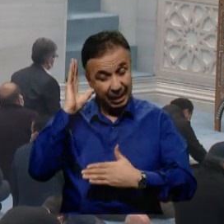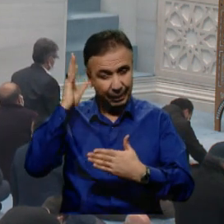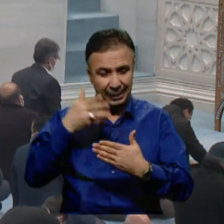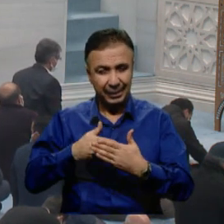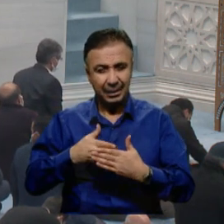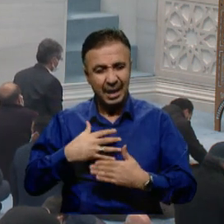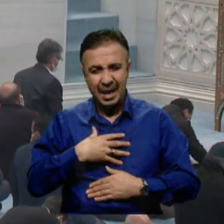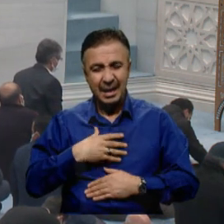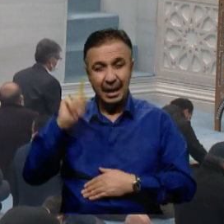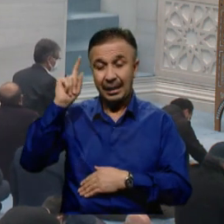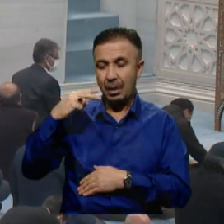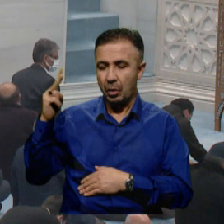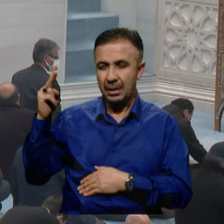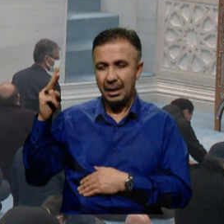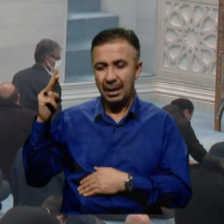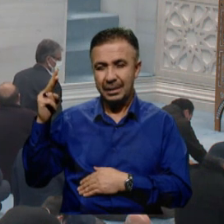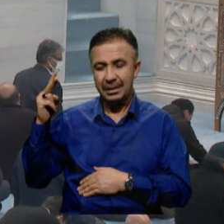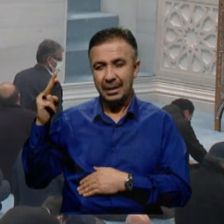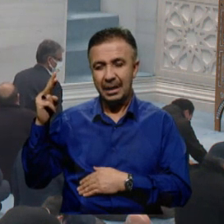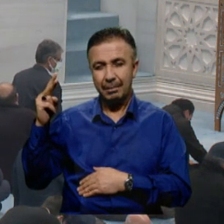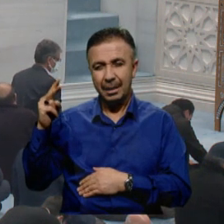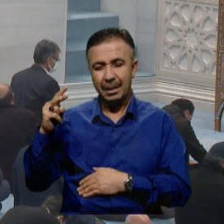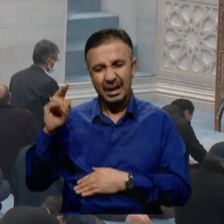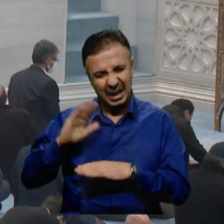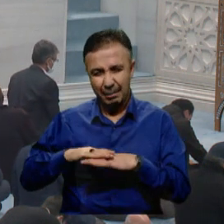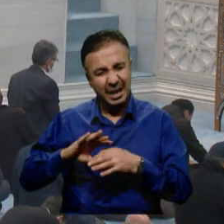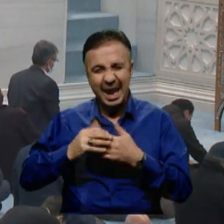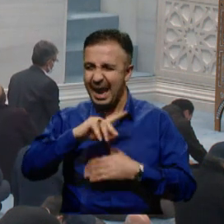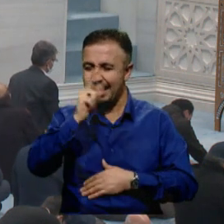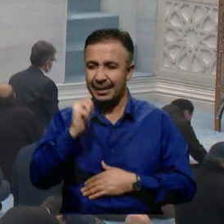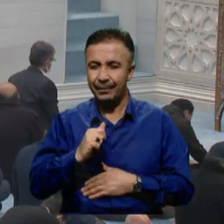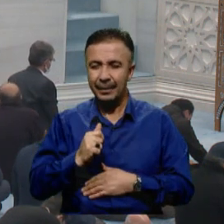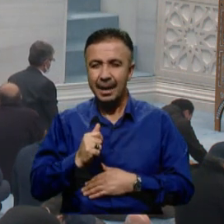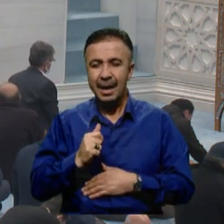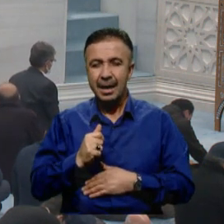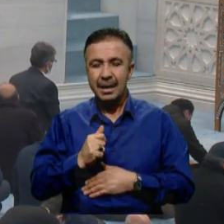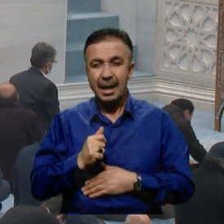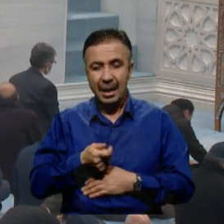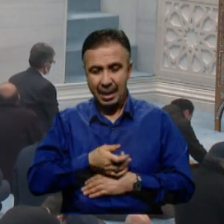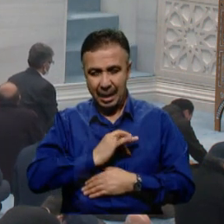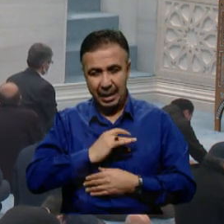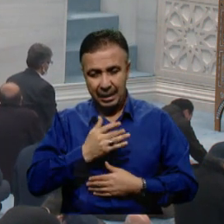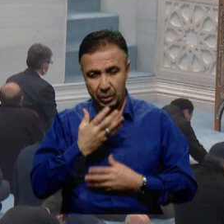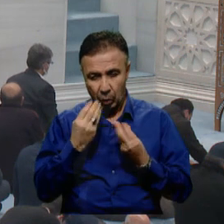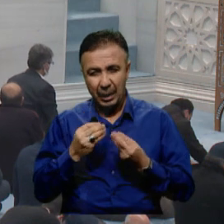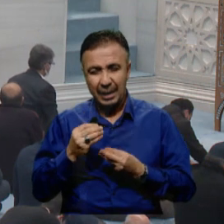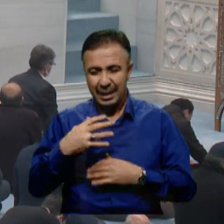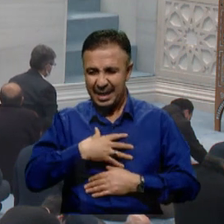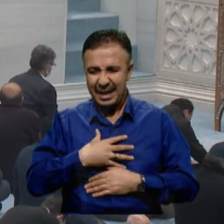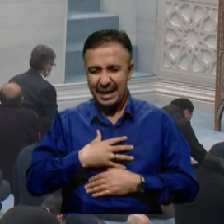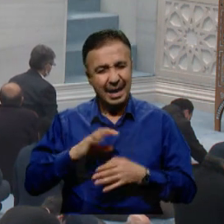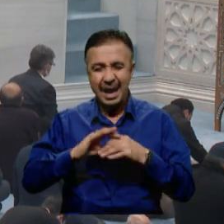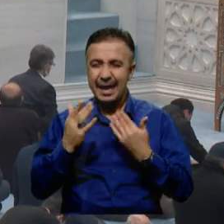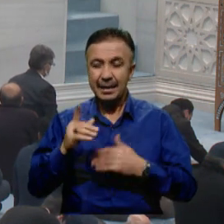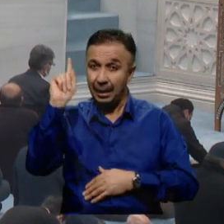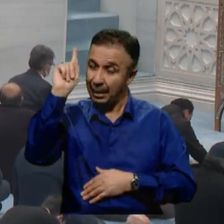Allah'a has kılmak nedir değerli kardeşlerim? Halis olan din nedir? Tevhid dinidir. Dininizi her